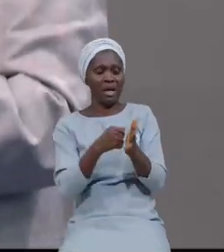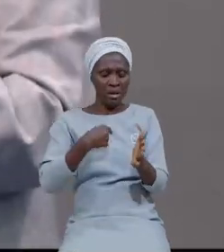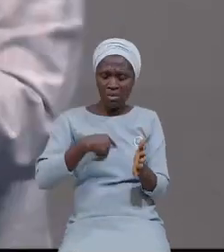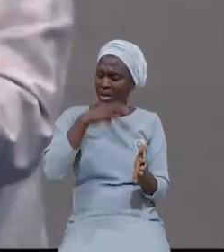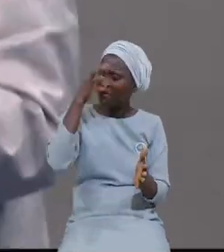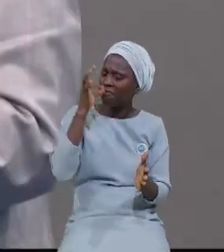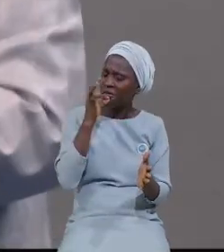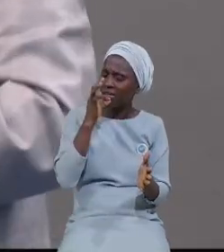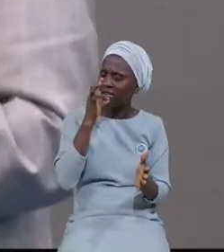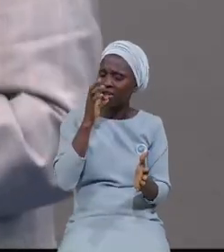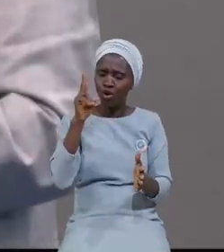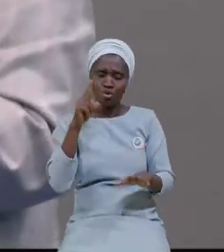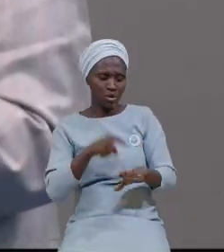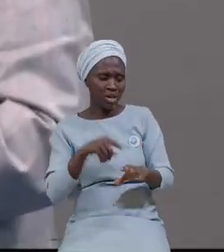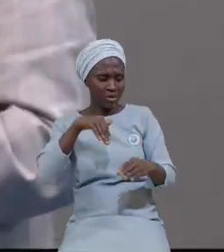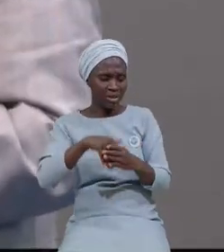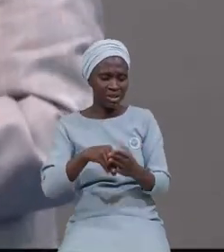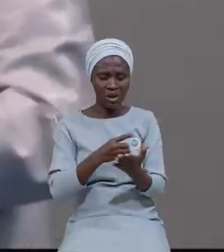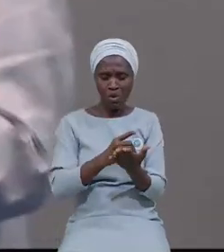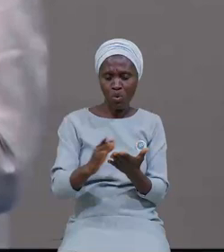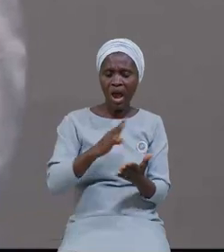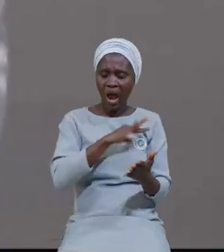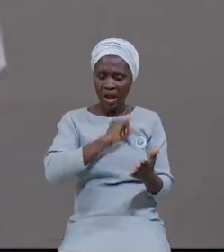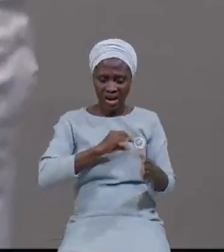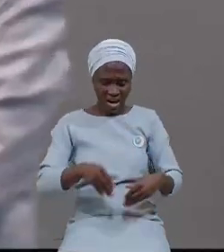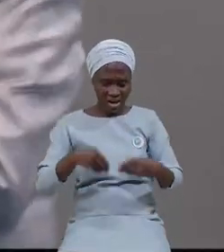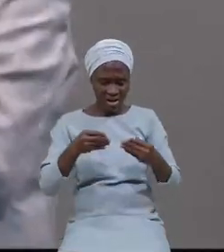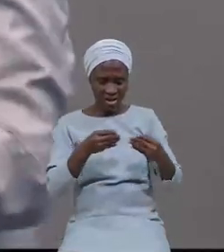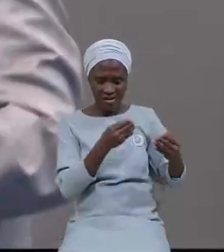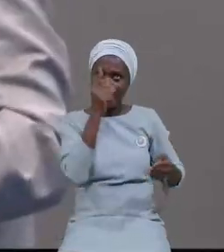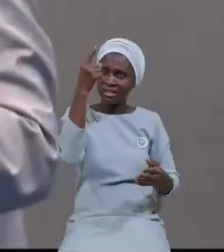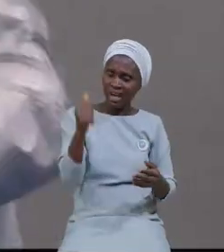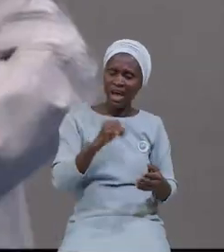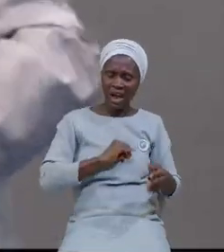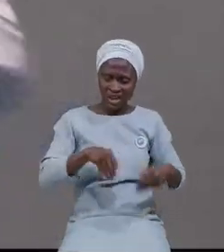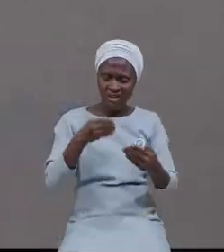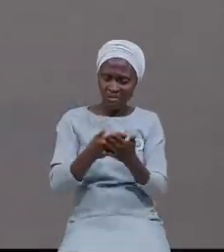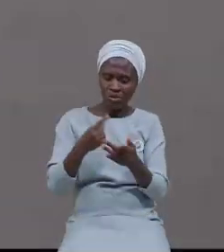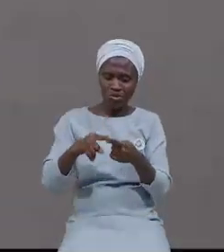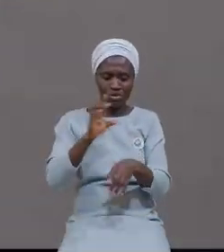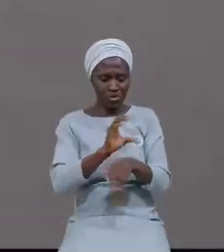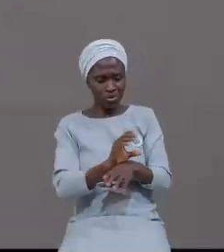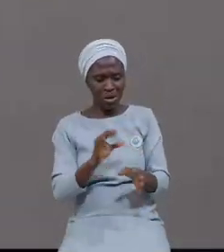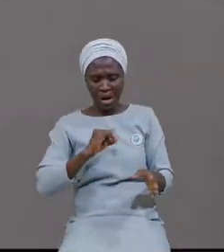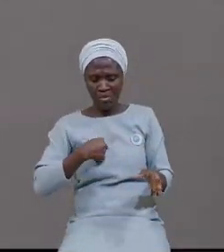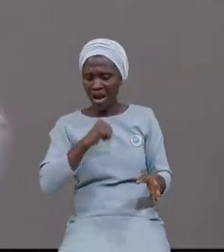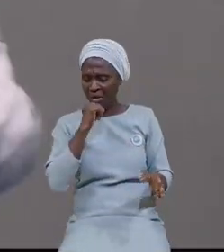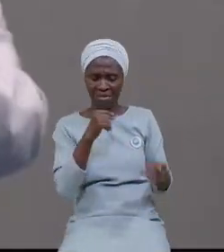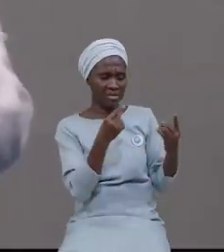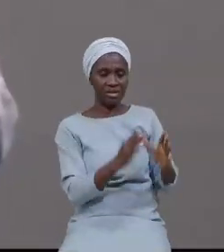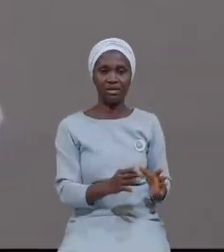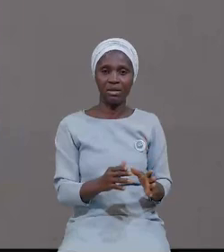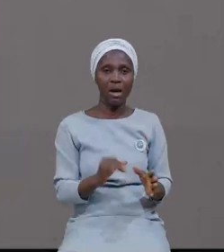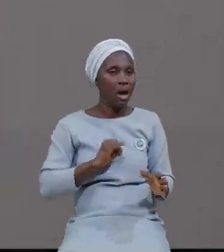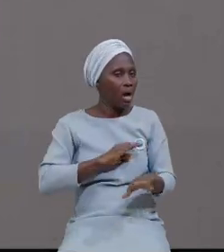deux fois la semaine je suis juste je donne les dmes de ce que je suis juste et je ne suis pas comme tel publicain et dit je